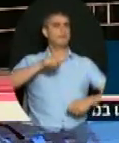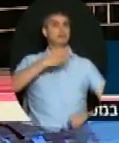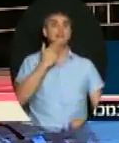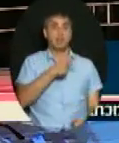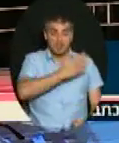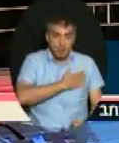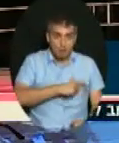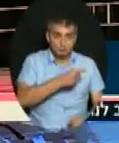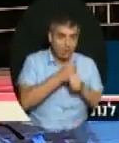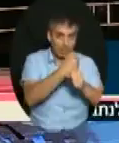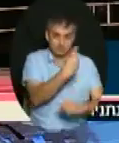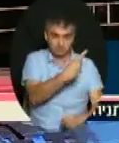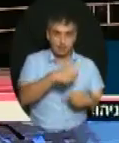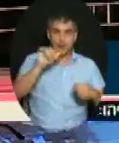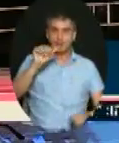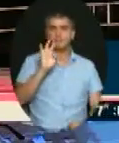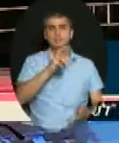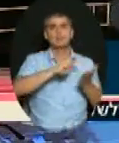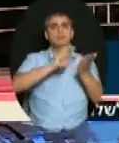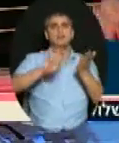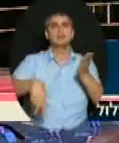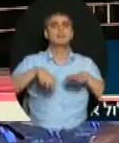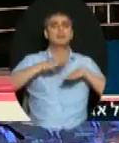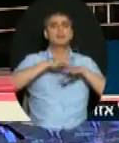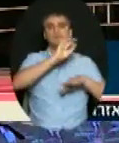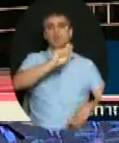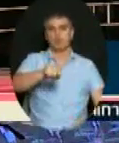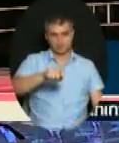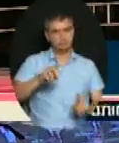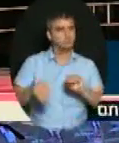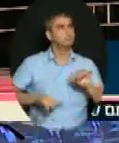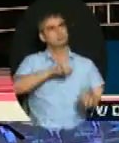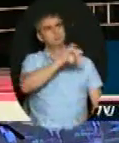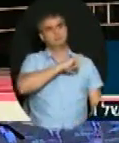אתה רוצה לייצג את עצמך כאחמד טיבי, תתפטר מתפקידך,